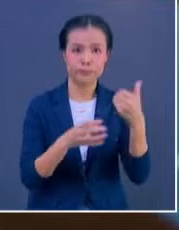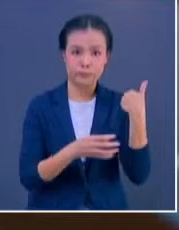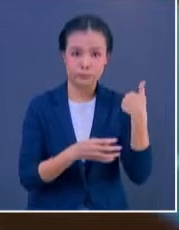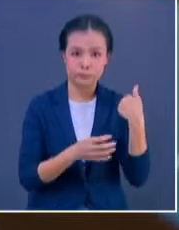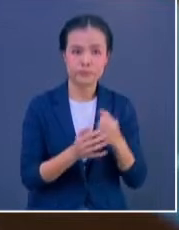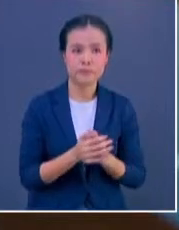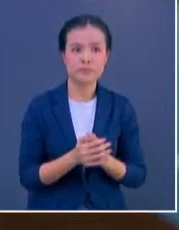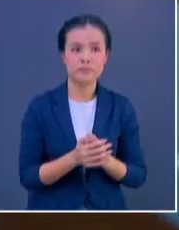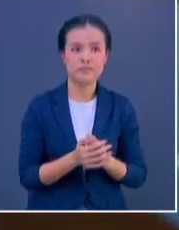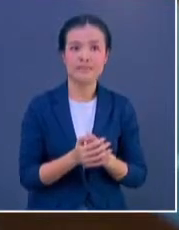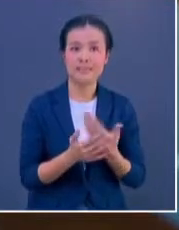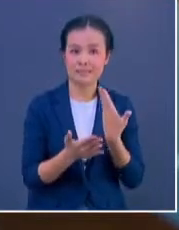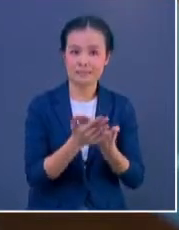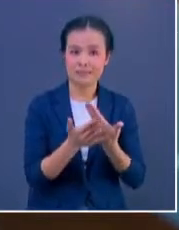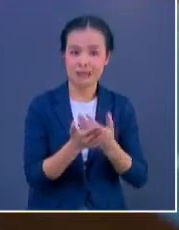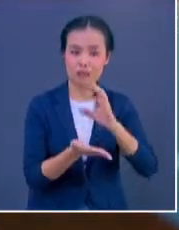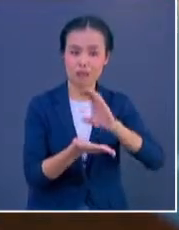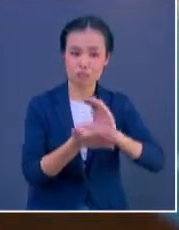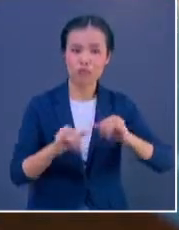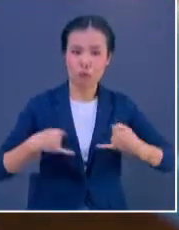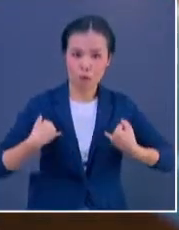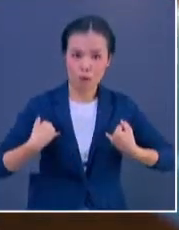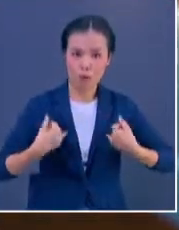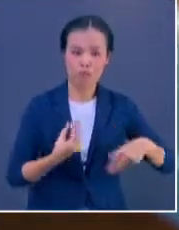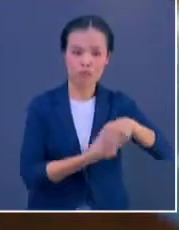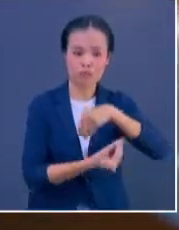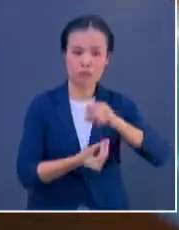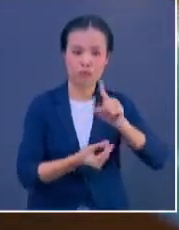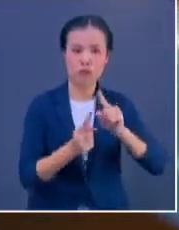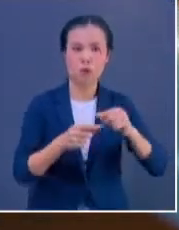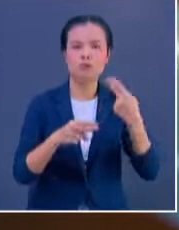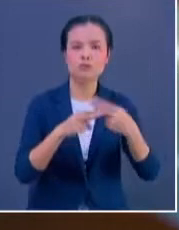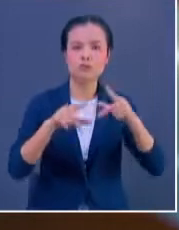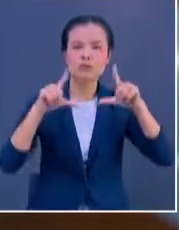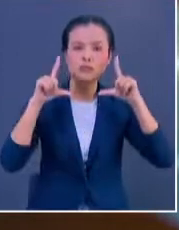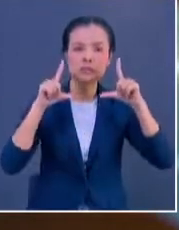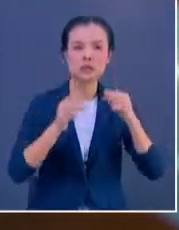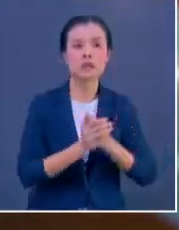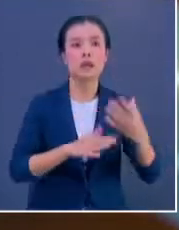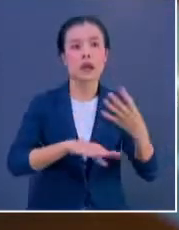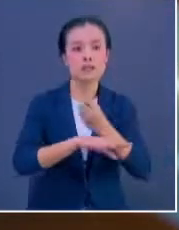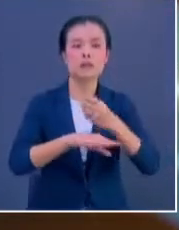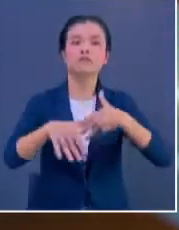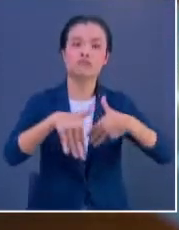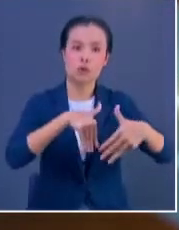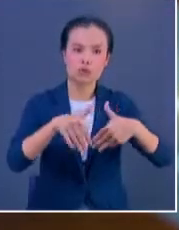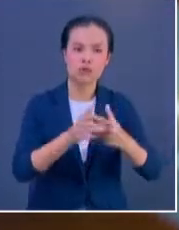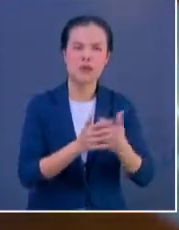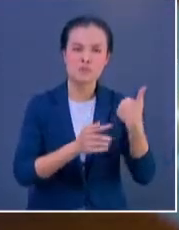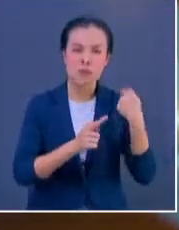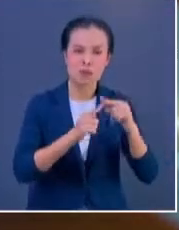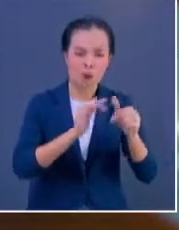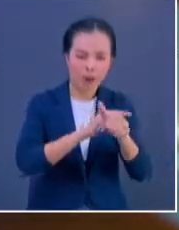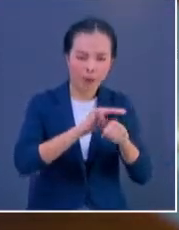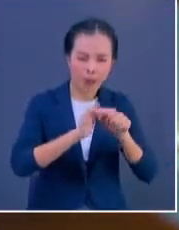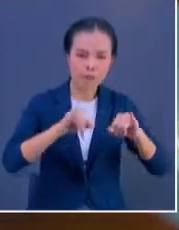มันมีนายทุนมันมีนักธุรกิจมันมีคนมีชื่อเสียง ที่ท้องถิ่น นักการเมืองท้องถิ่นแอบไปครอบครอง